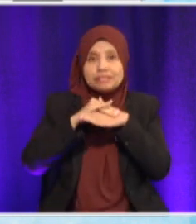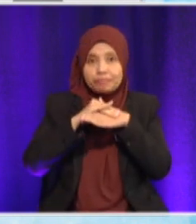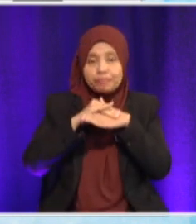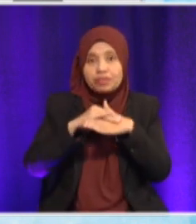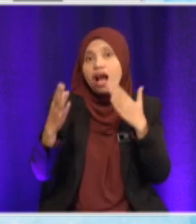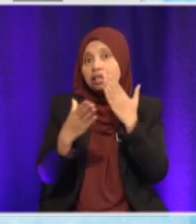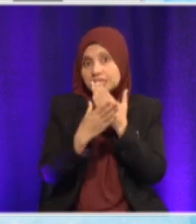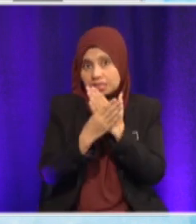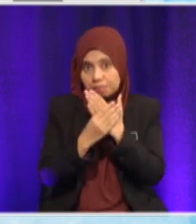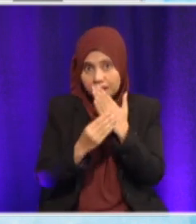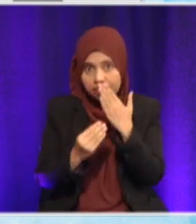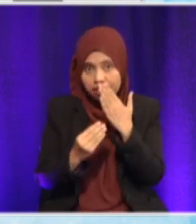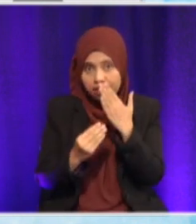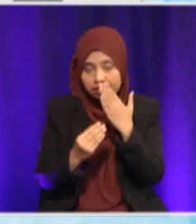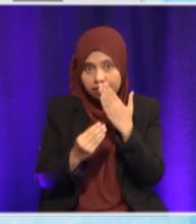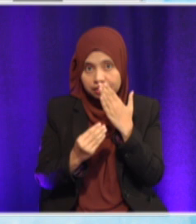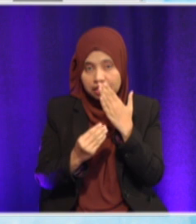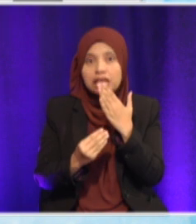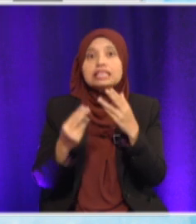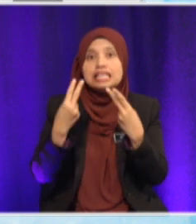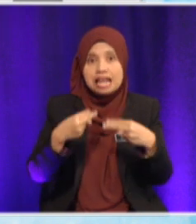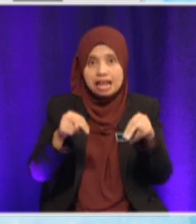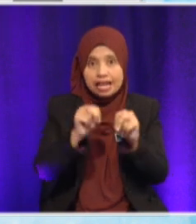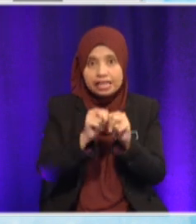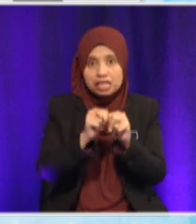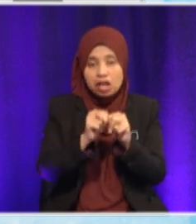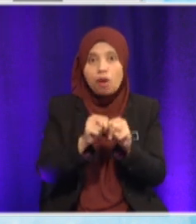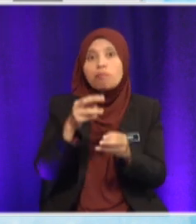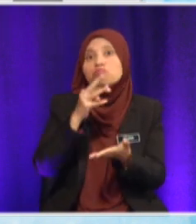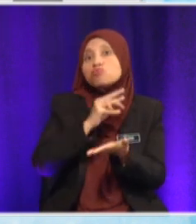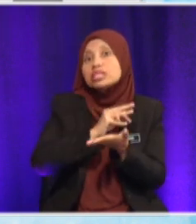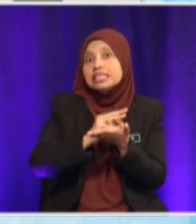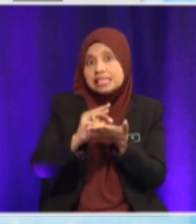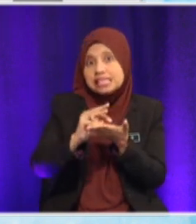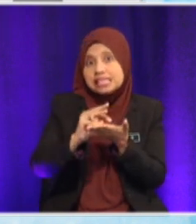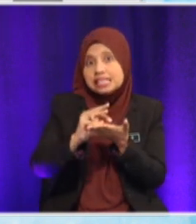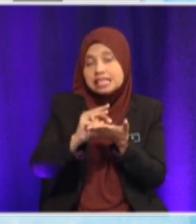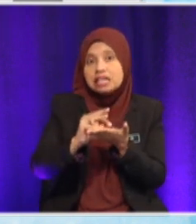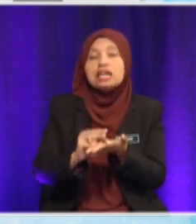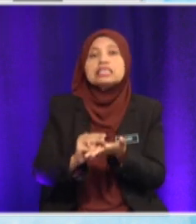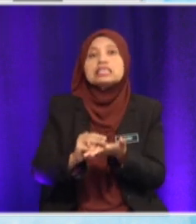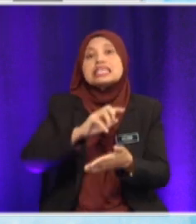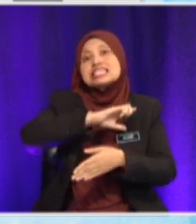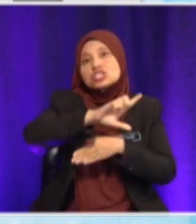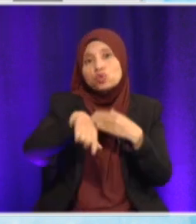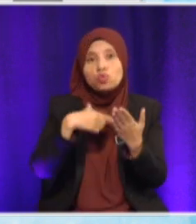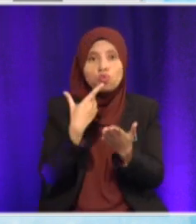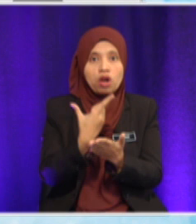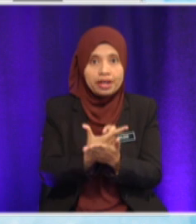kemahiran tadi dan juga pada nilai murni itu yang kita akan bagikan pada tahap keseluruhan itu tadi